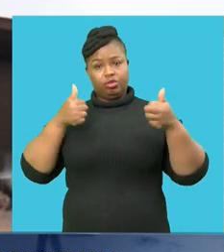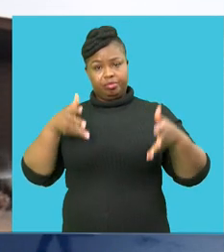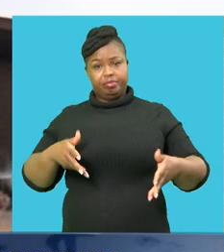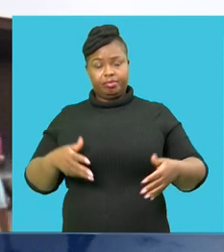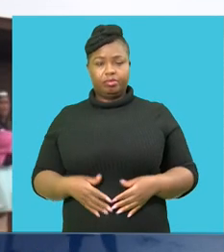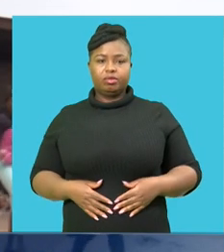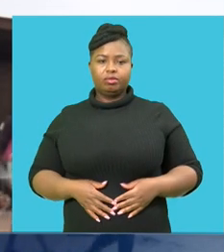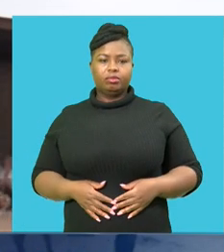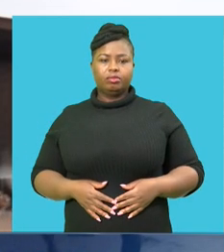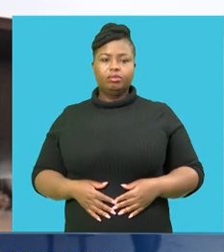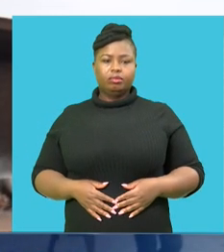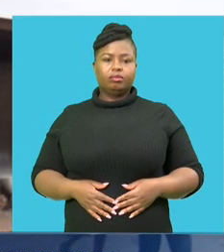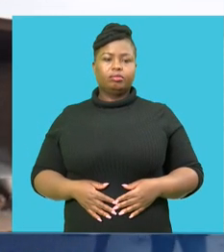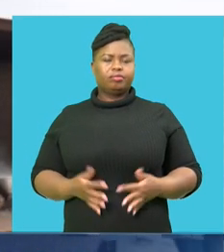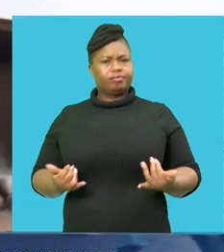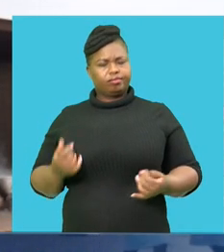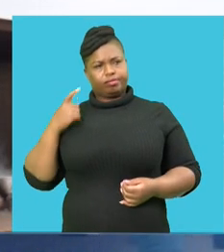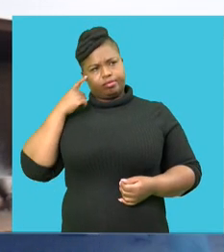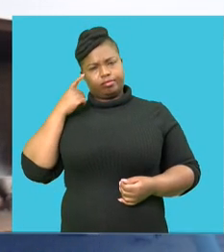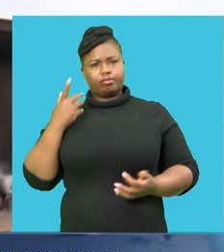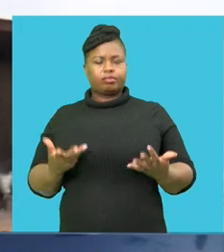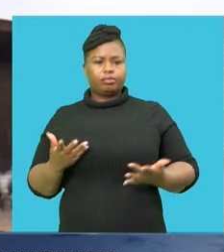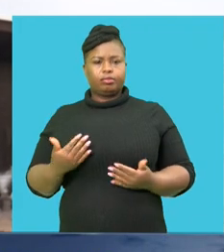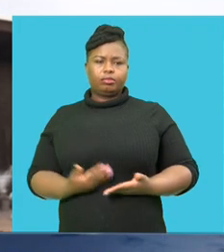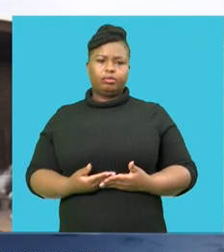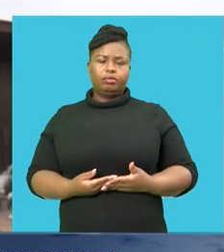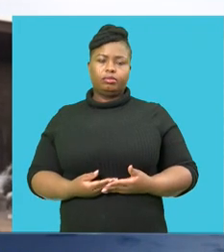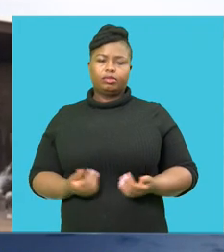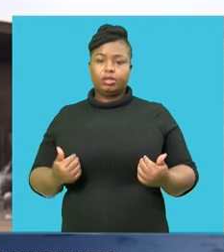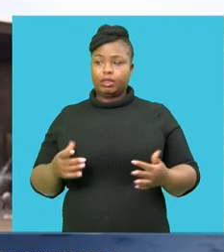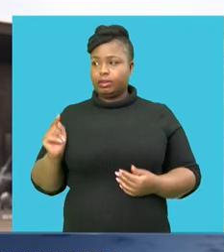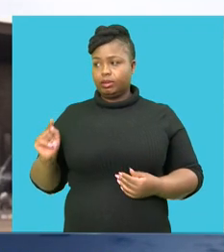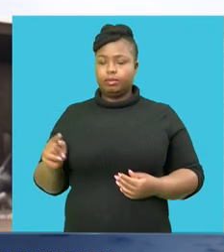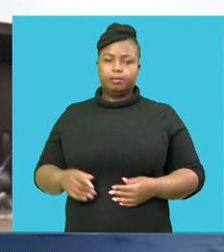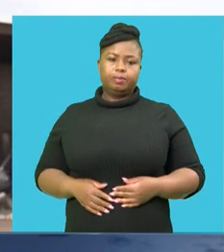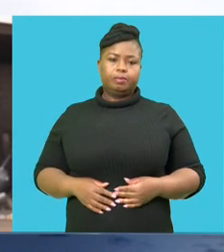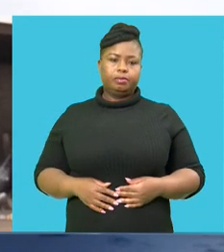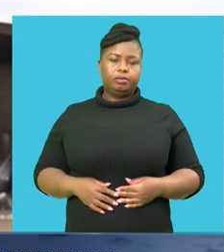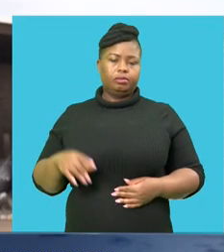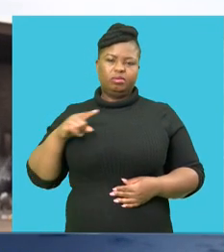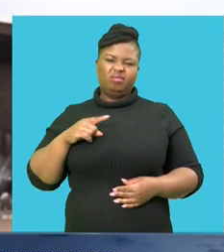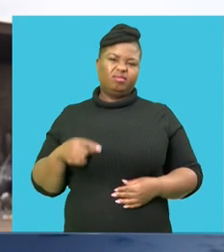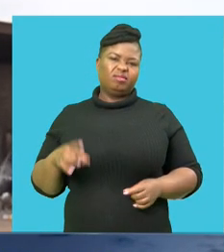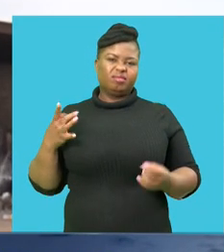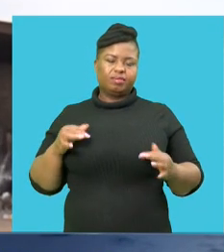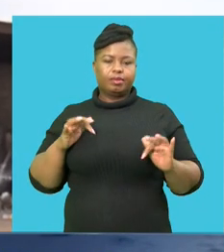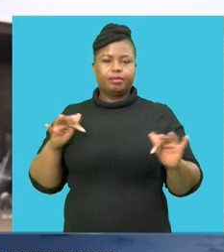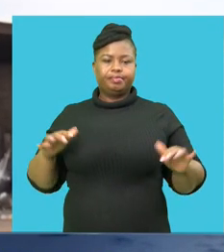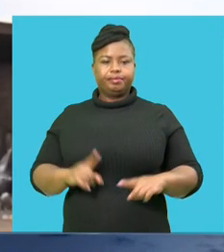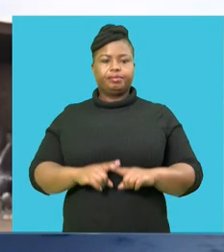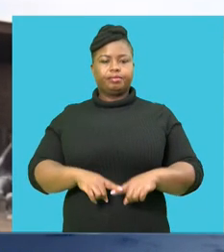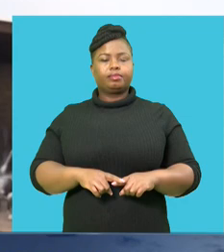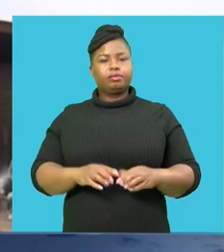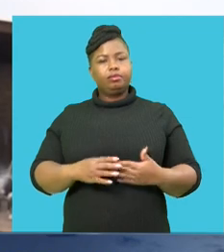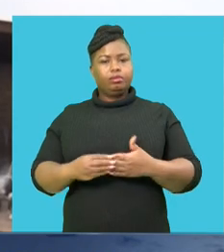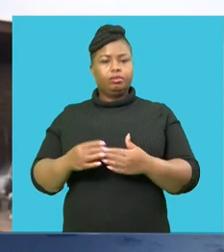so esizisilethele lomqondo ukuthi siqale lento efana nale. Yeah, because sometimes people, they depend on